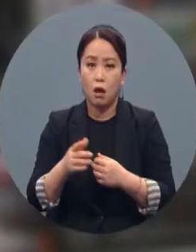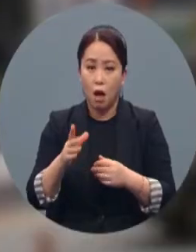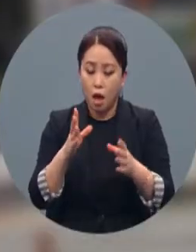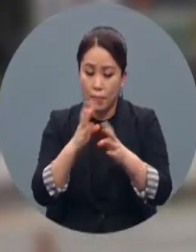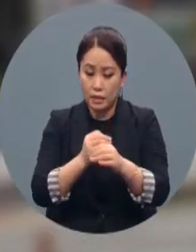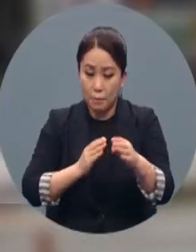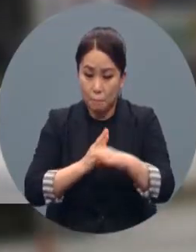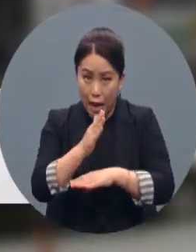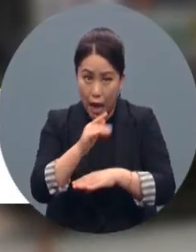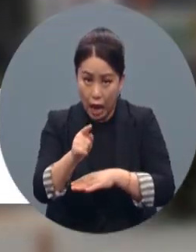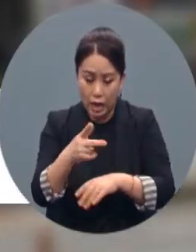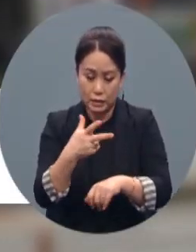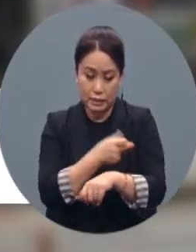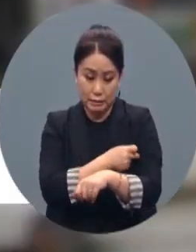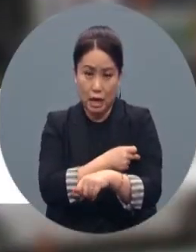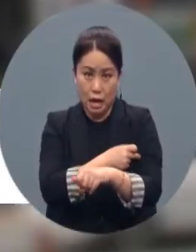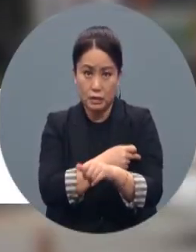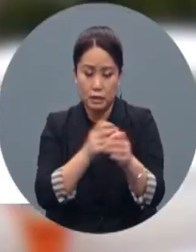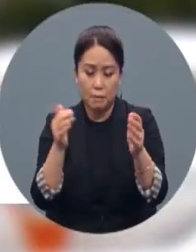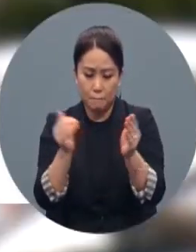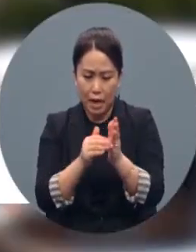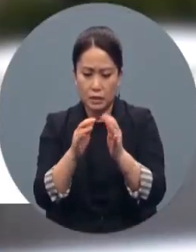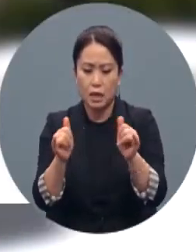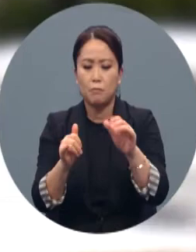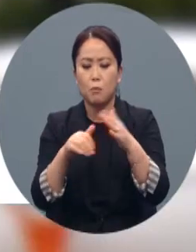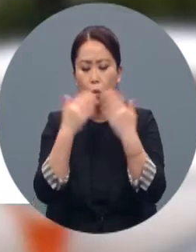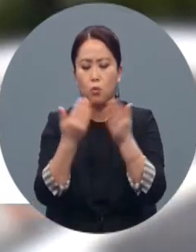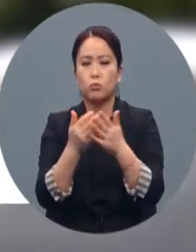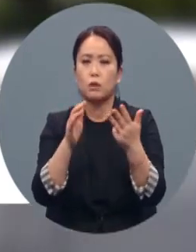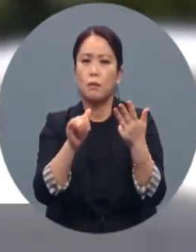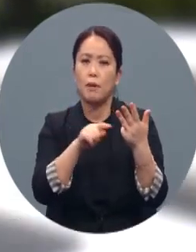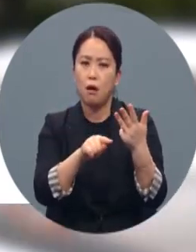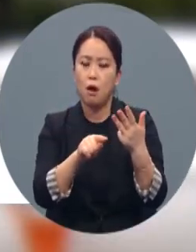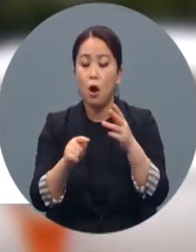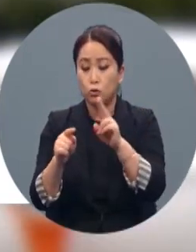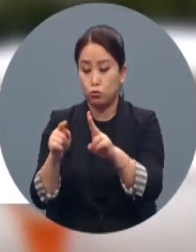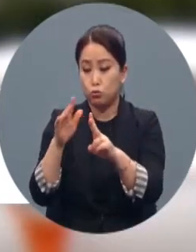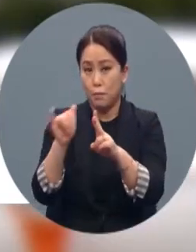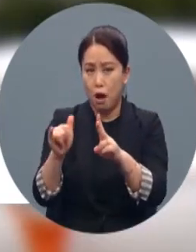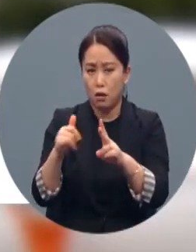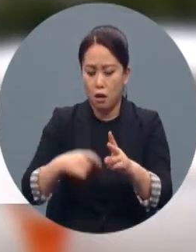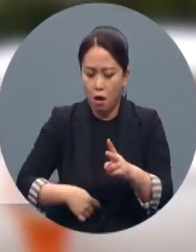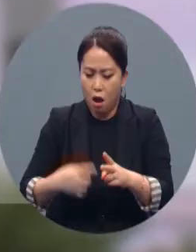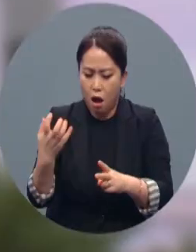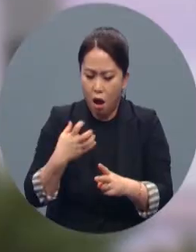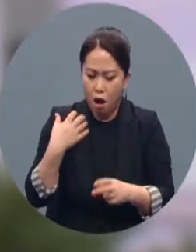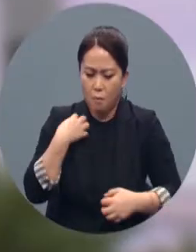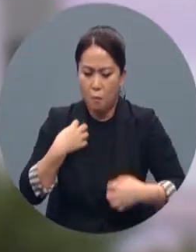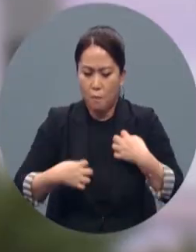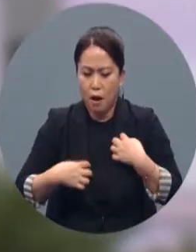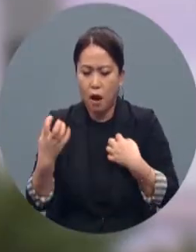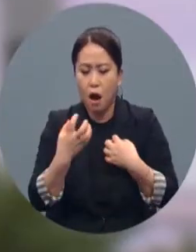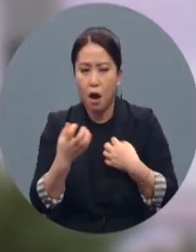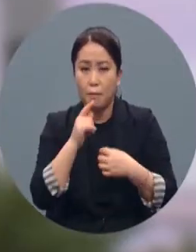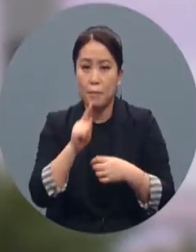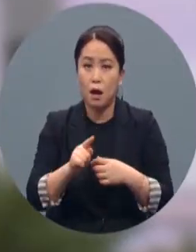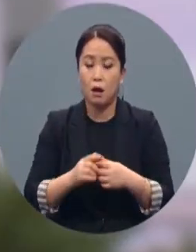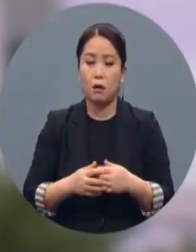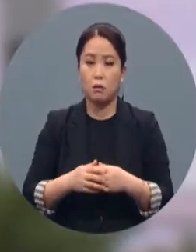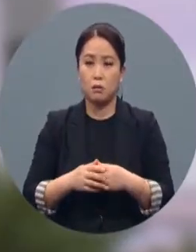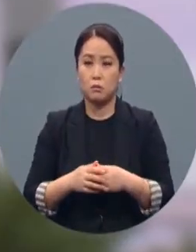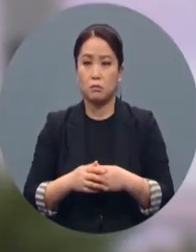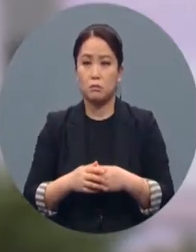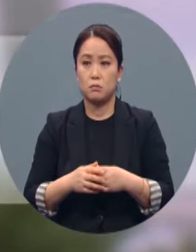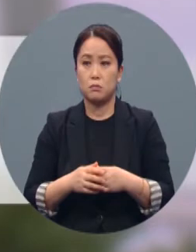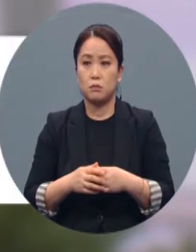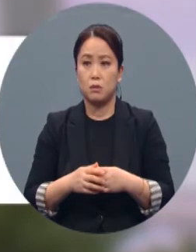지난 백신을 접종한 인원은 모두 8명. 이 중 2명은 복통과 몸살 증상을 호소하고 있습니다. 다이어리